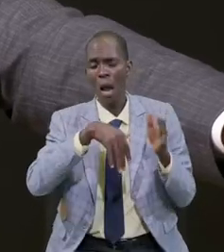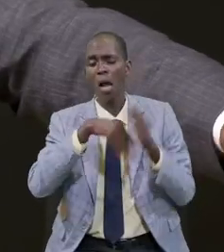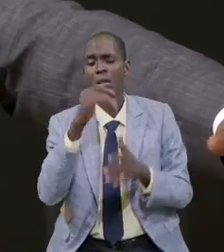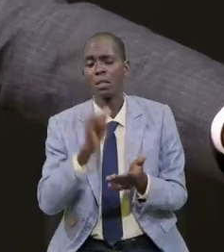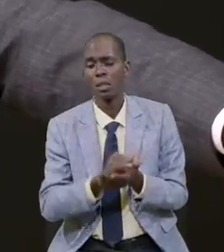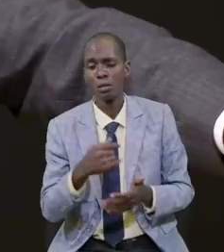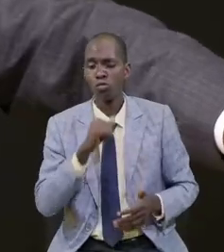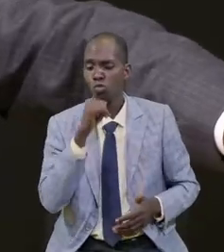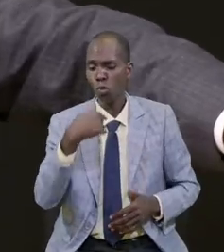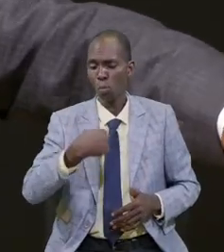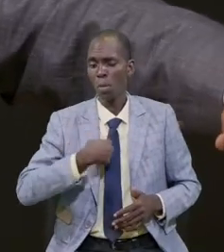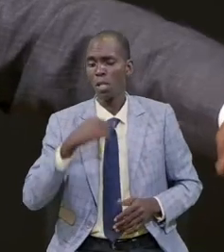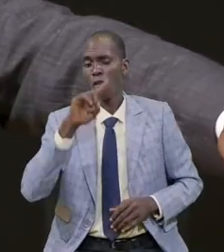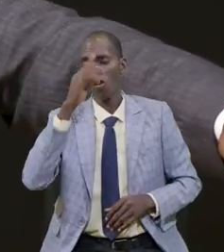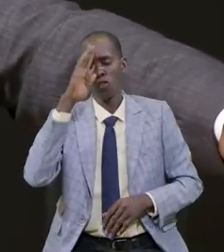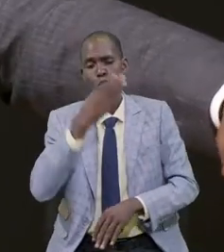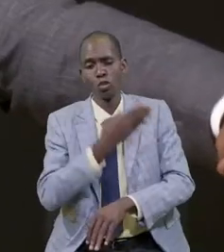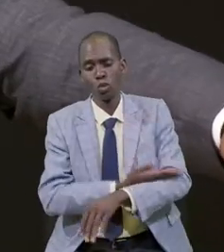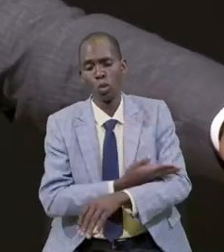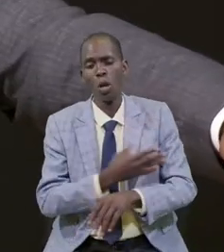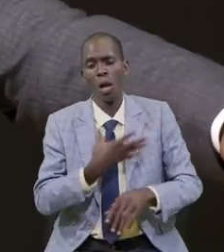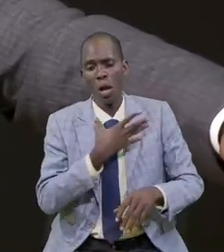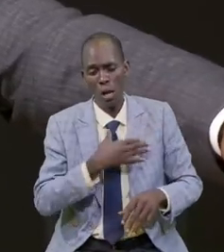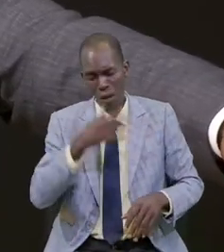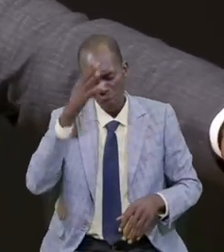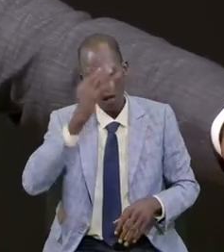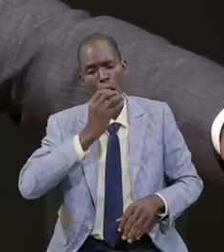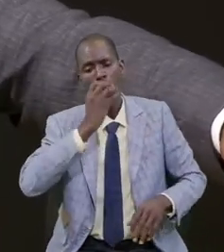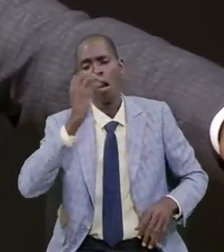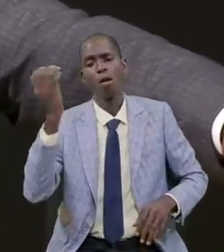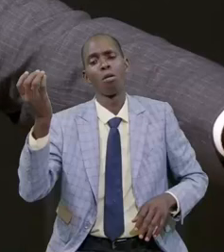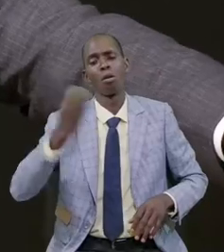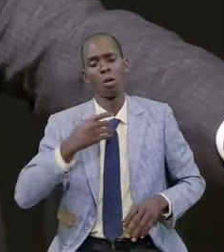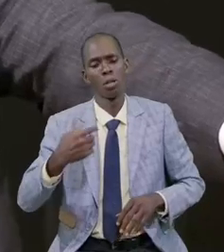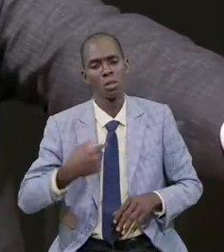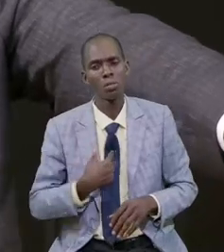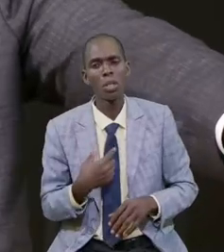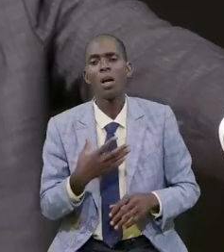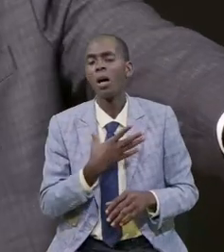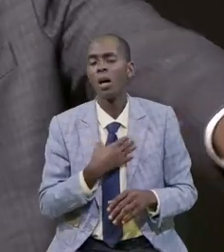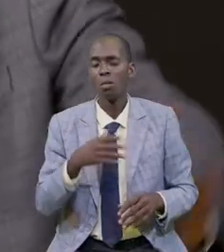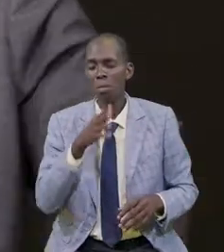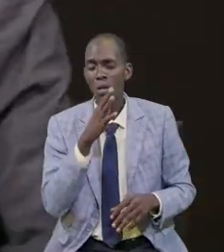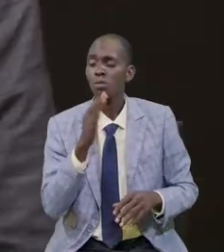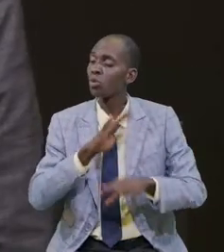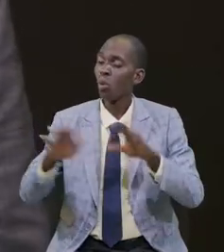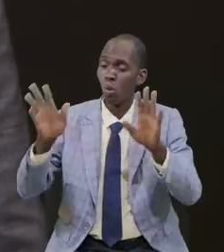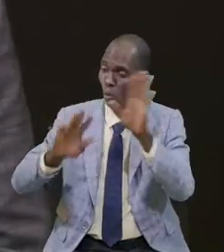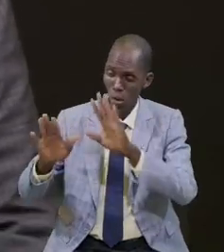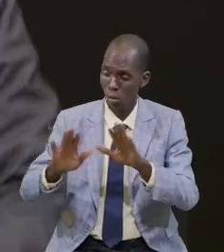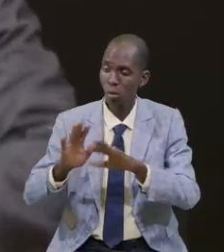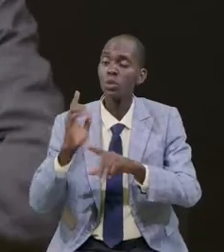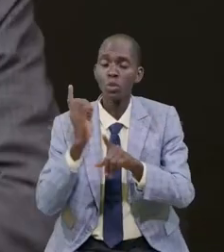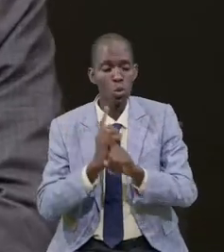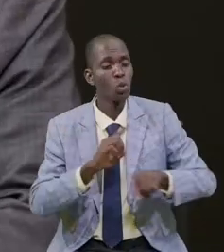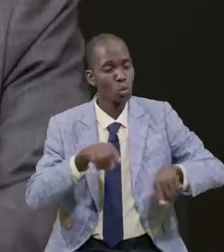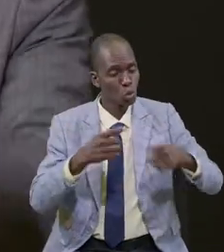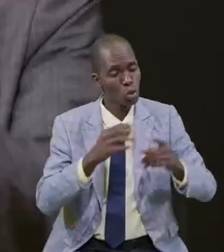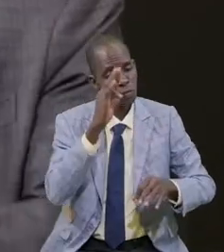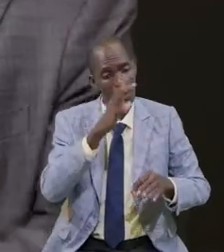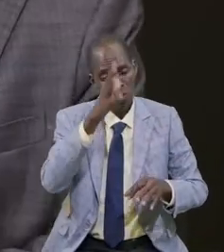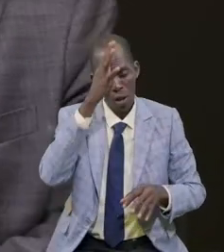celui-ci et dit que je suis ce trompeur et qu'il me maudisse, que ne t'en fais pas, que la malédiction